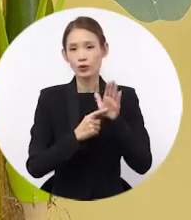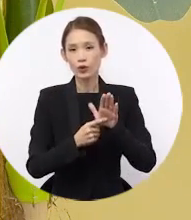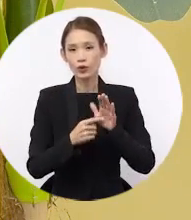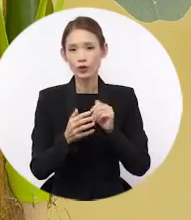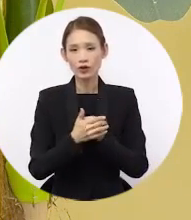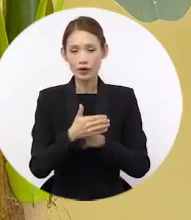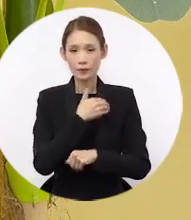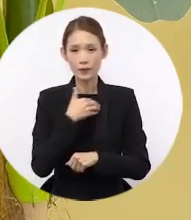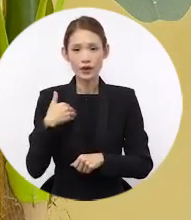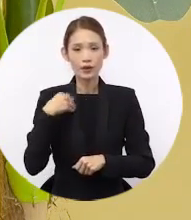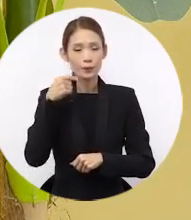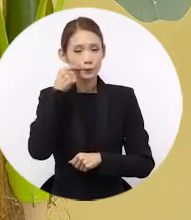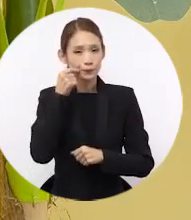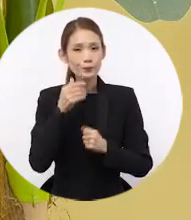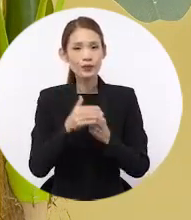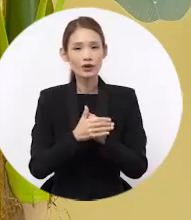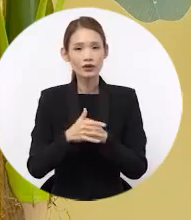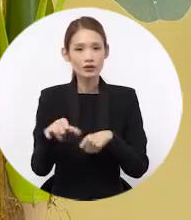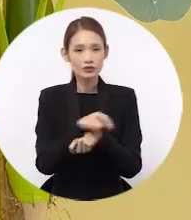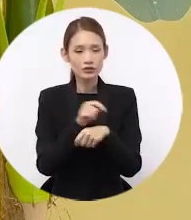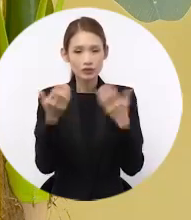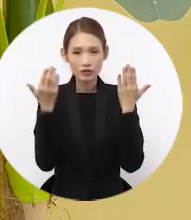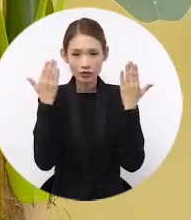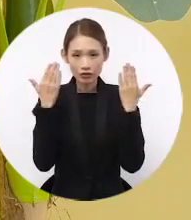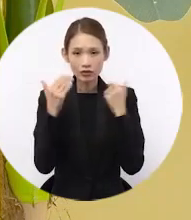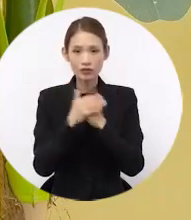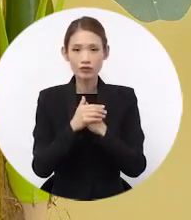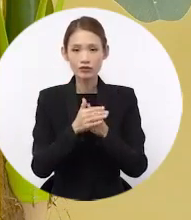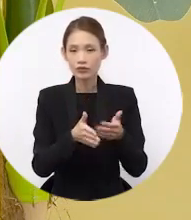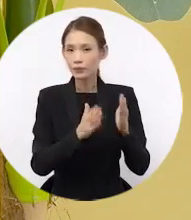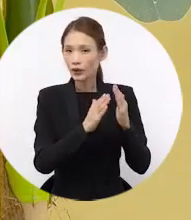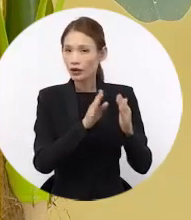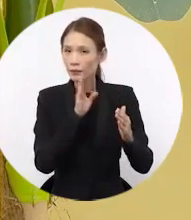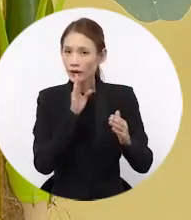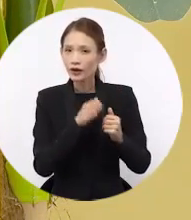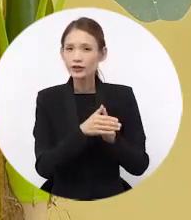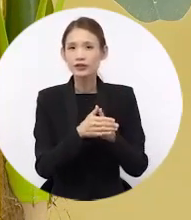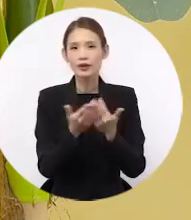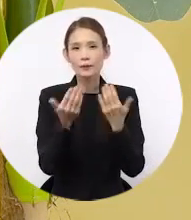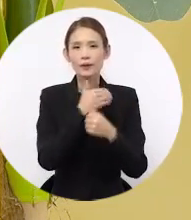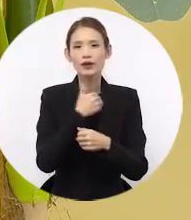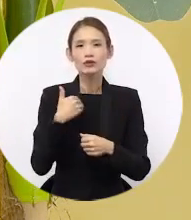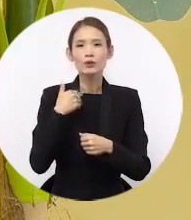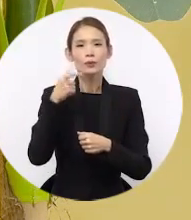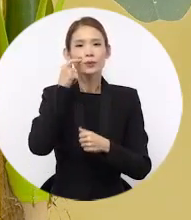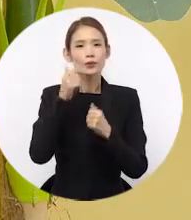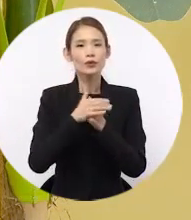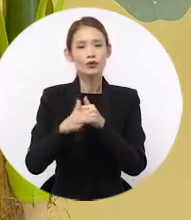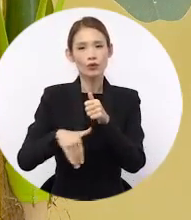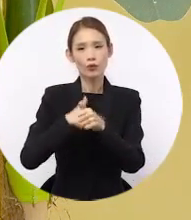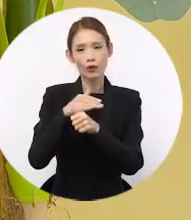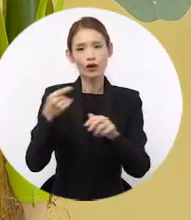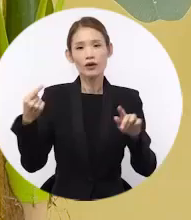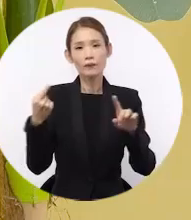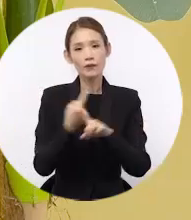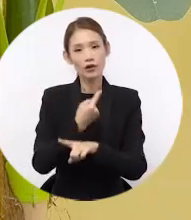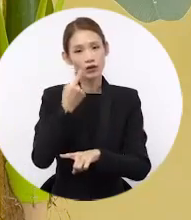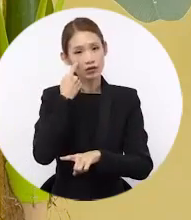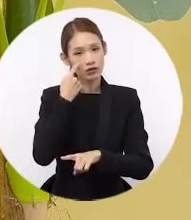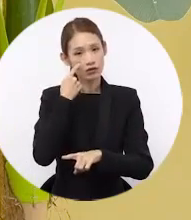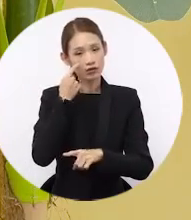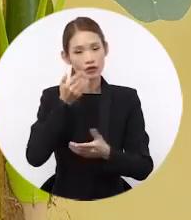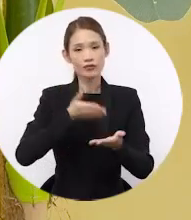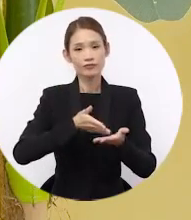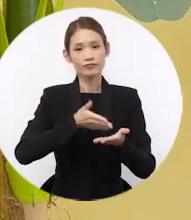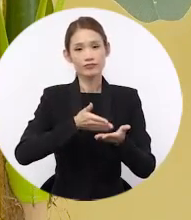결론이 만족하지 못했기 때문에 특수학교를 짓자라고 결론이 날 수도 있지만, 만족하지 못했기 때문에 환경을 바꾸자